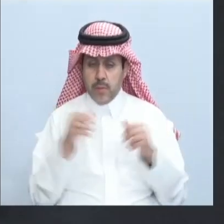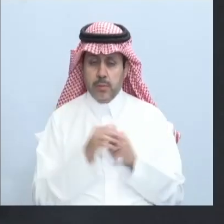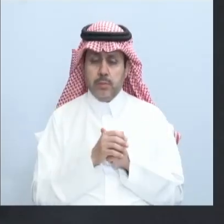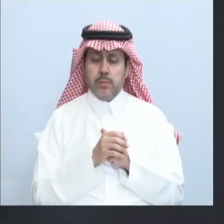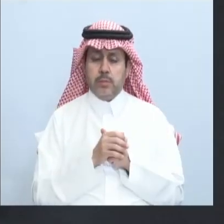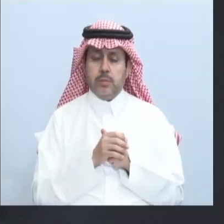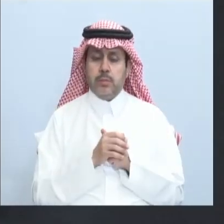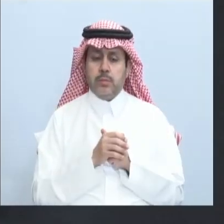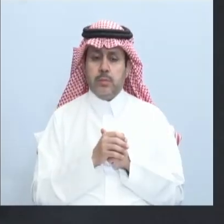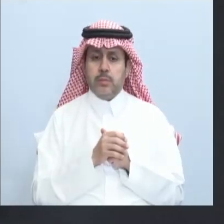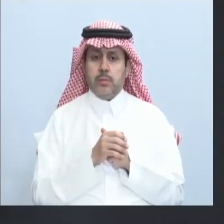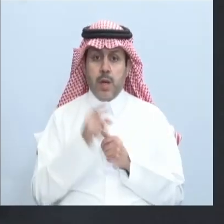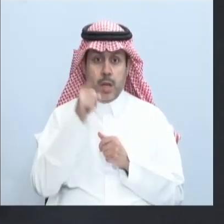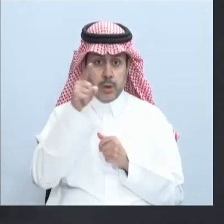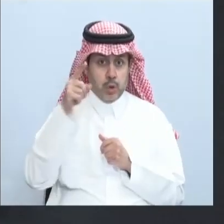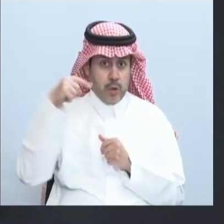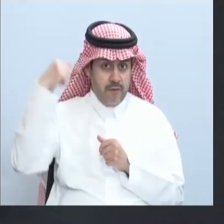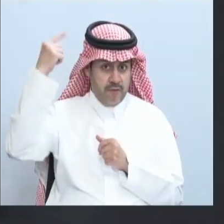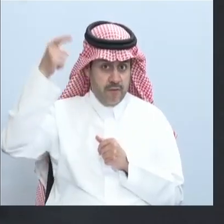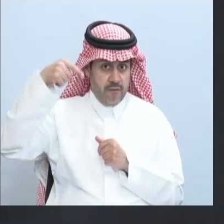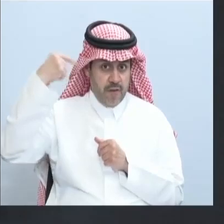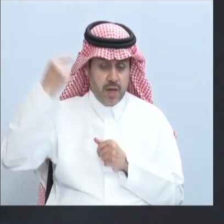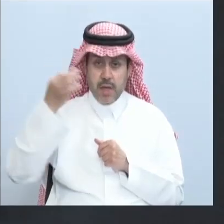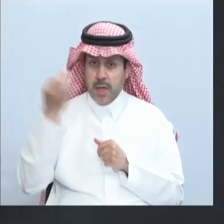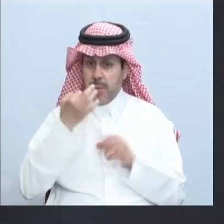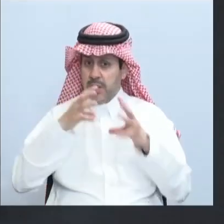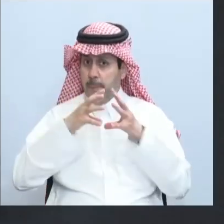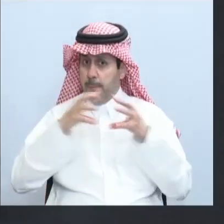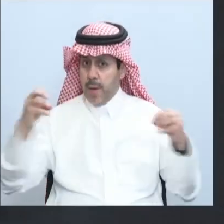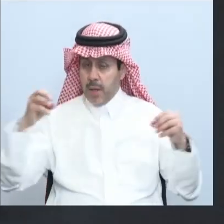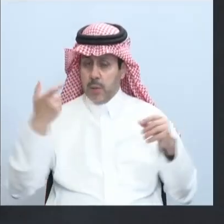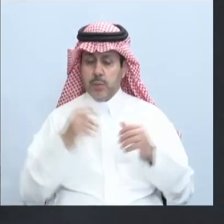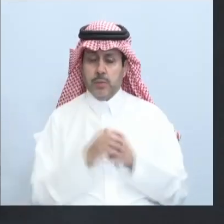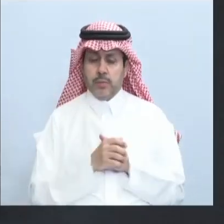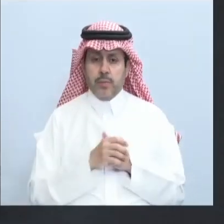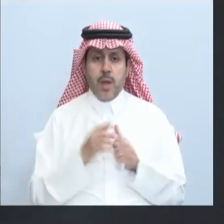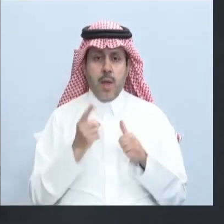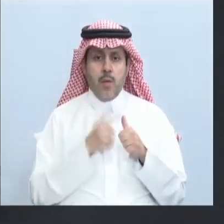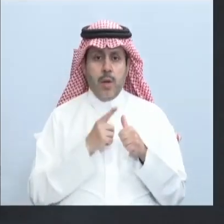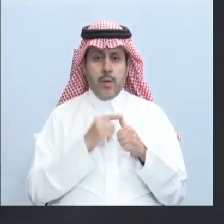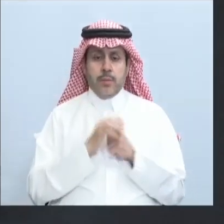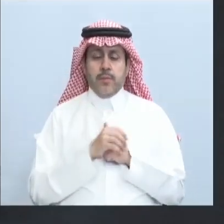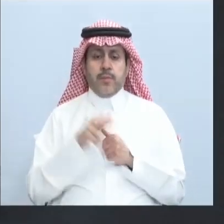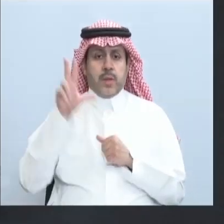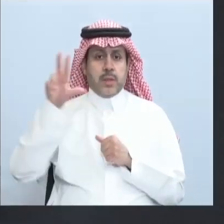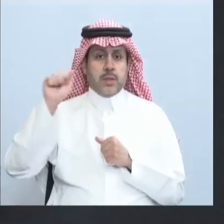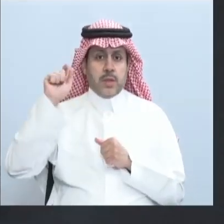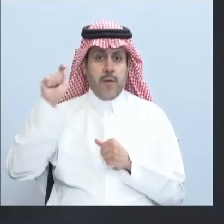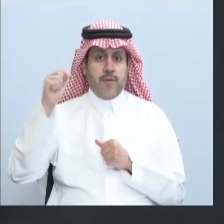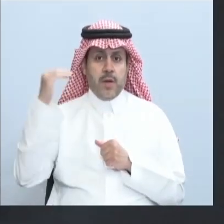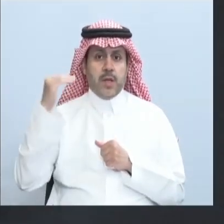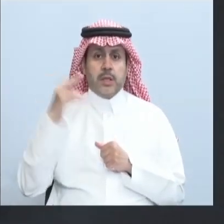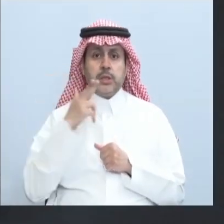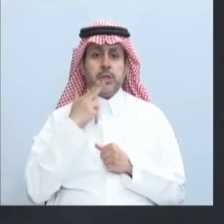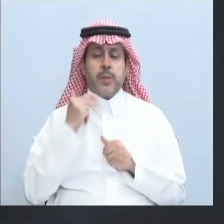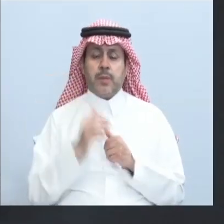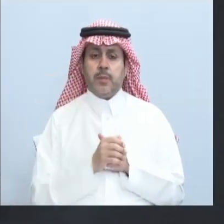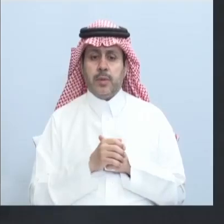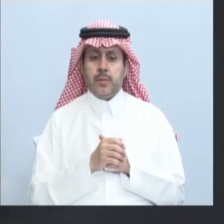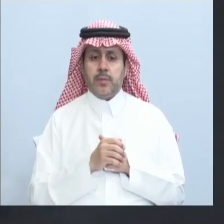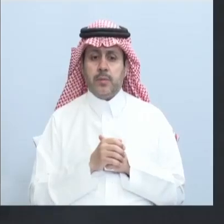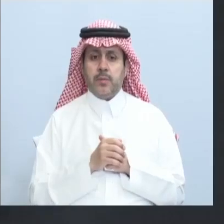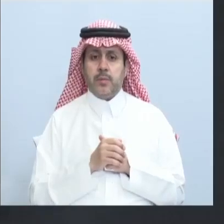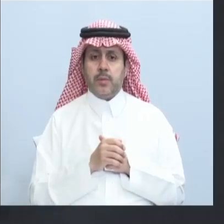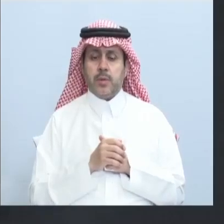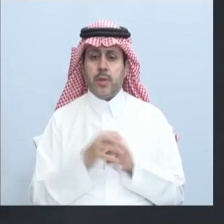المعنى الاجمالي اريد منك تبين معاني المفردات الاتيه اولا الصفح الجميل ما المراد بالصفح الجميل ما